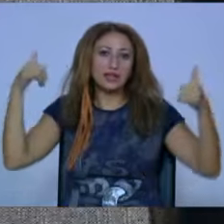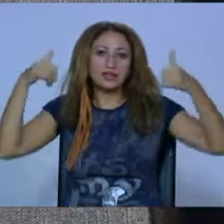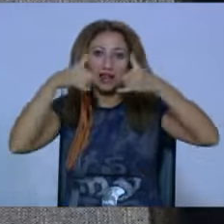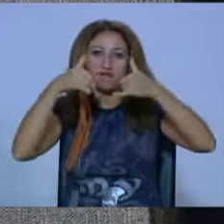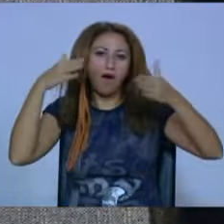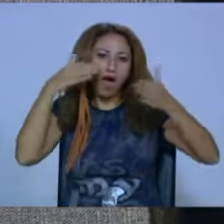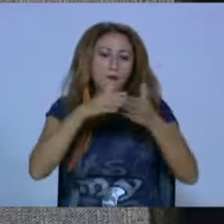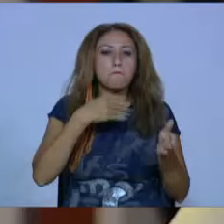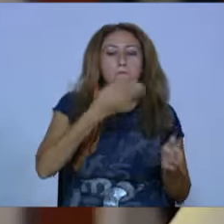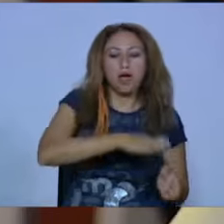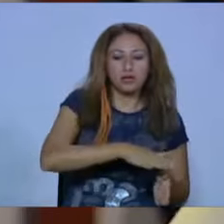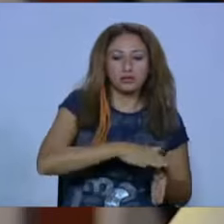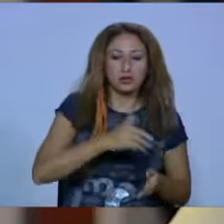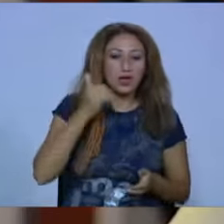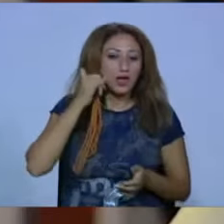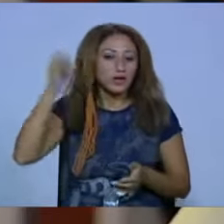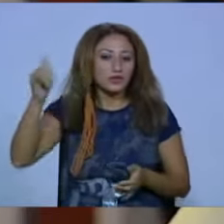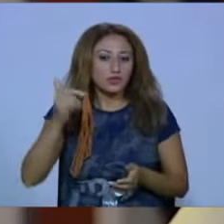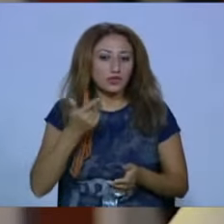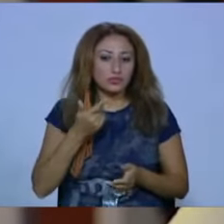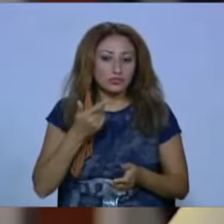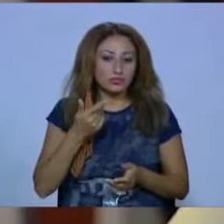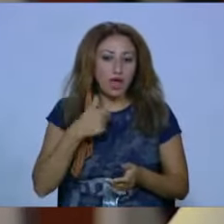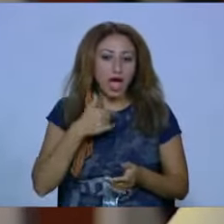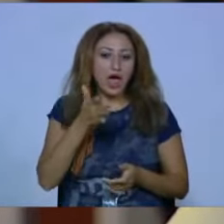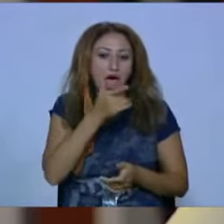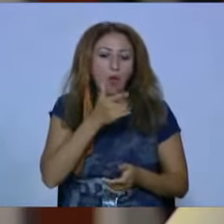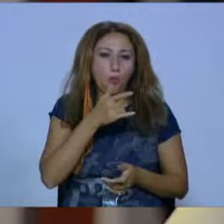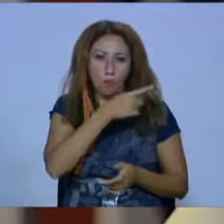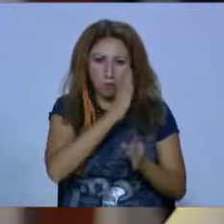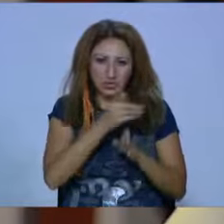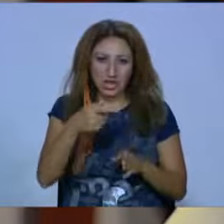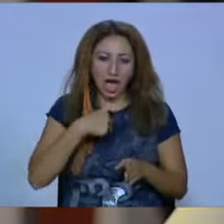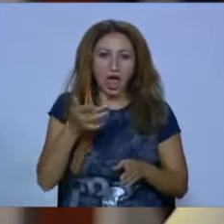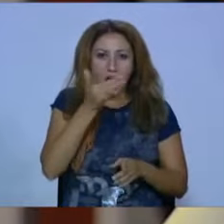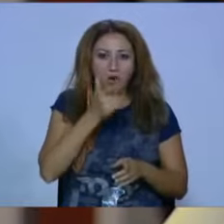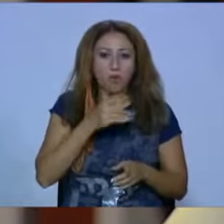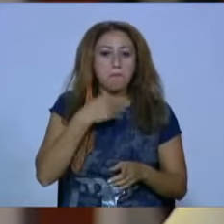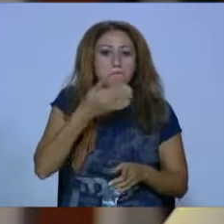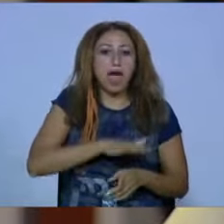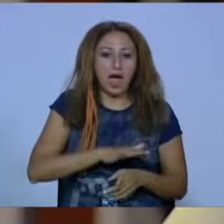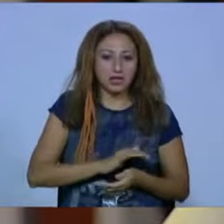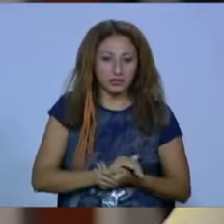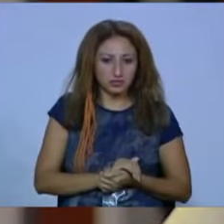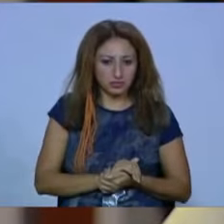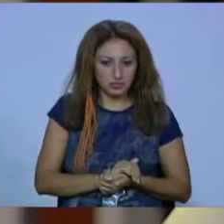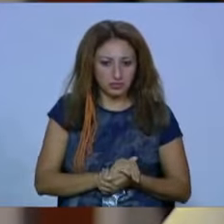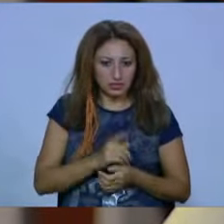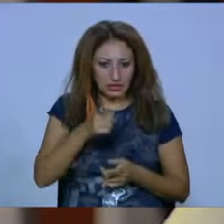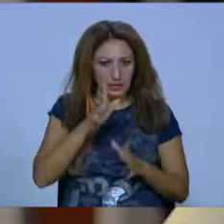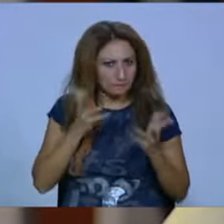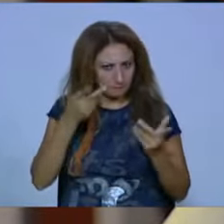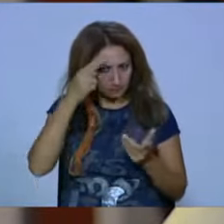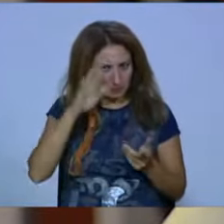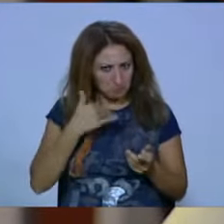الانام. فكلمته في التليفون قلت له اشرف انا معتز اخو علاء، وعلاء تعيش انت. قال لي انت مين